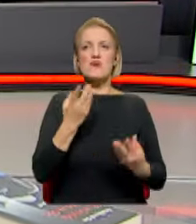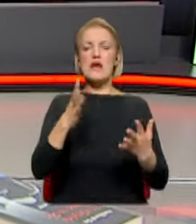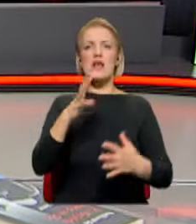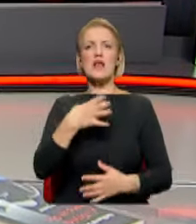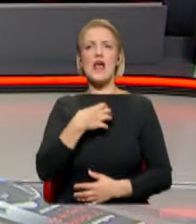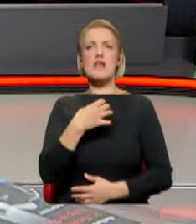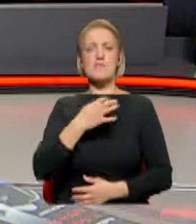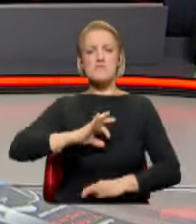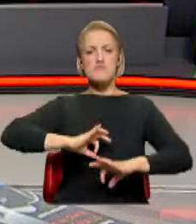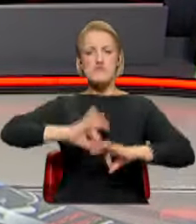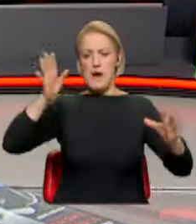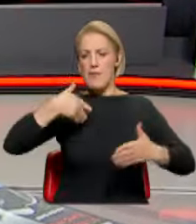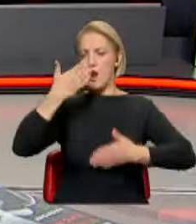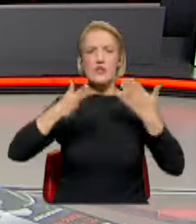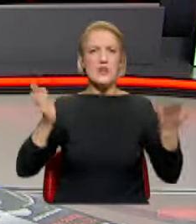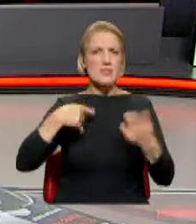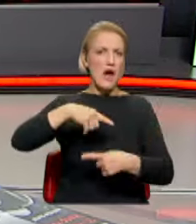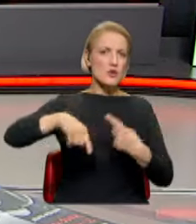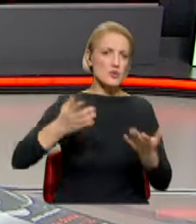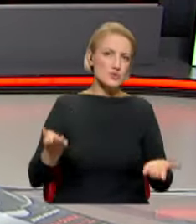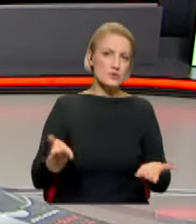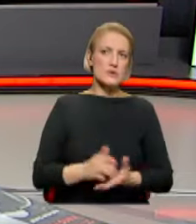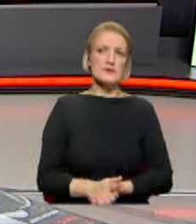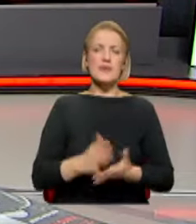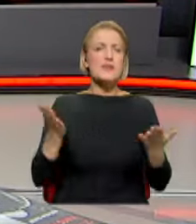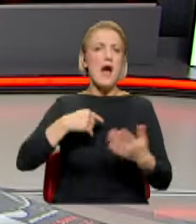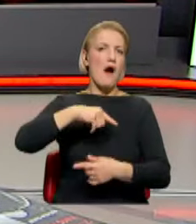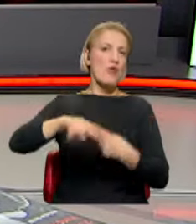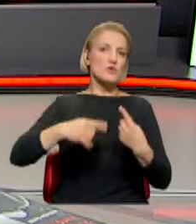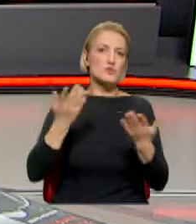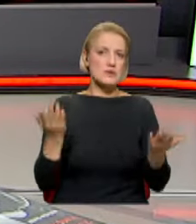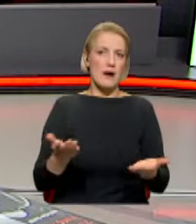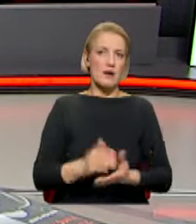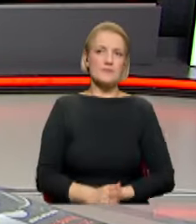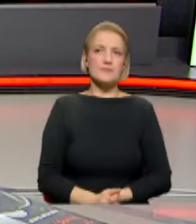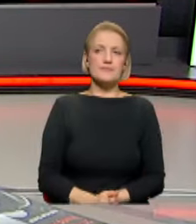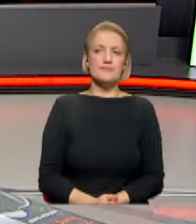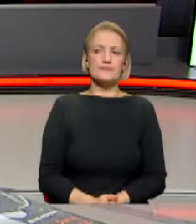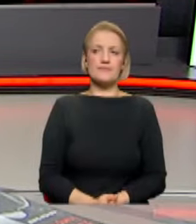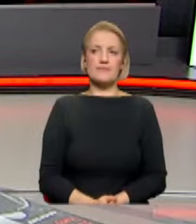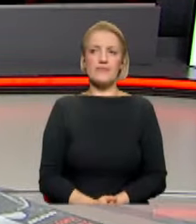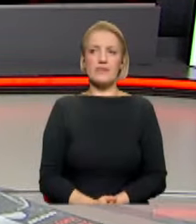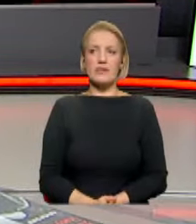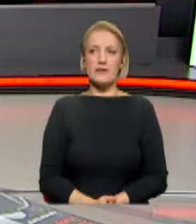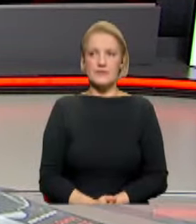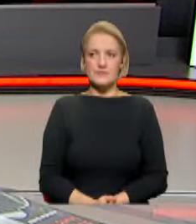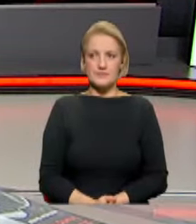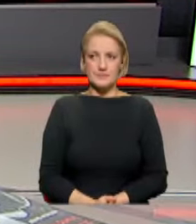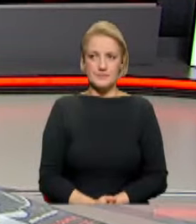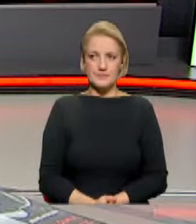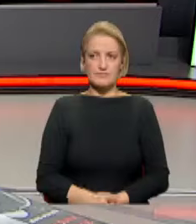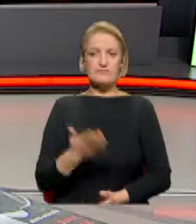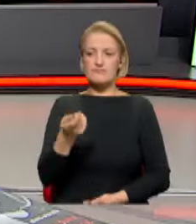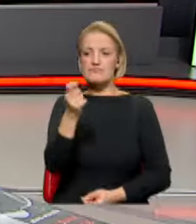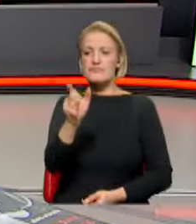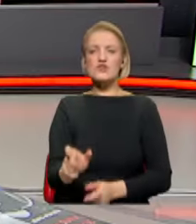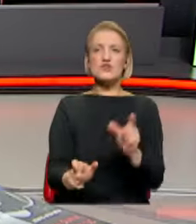kendini mükemmel ifade ediyor Daha ne arıyorsunuz yani ne arıyorsunuz daha hala işte